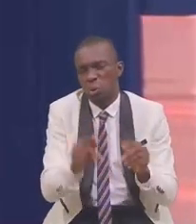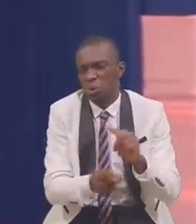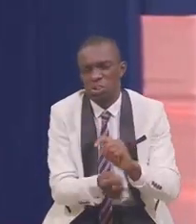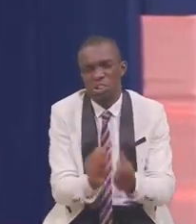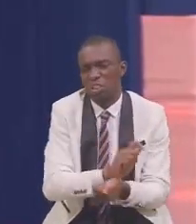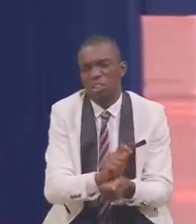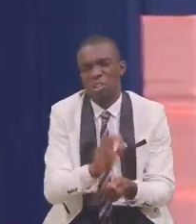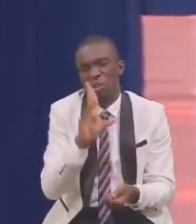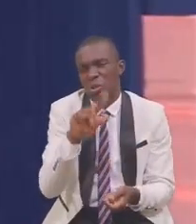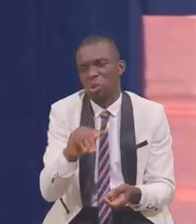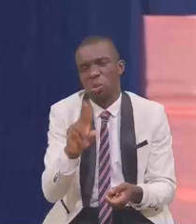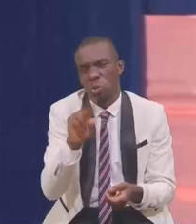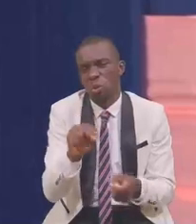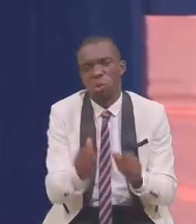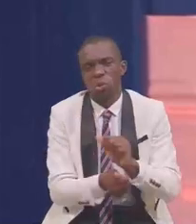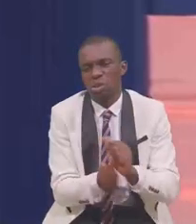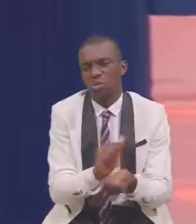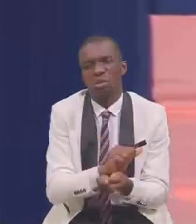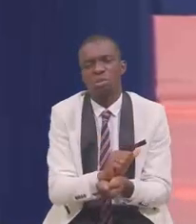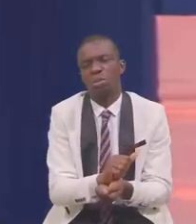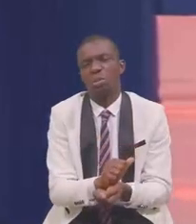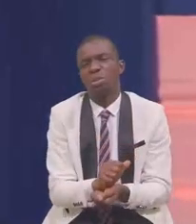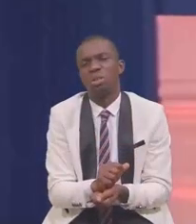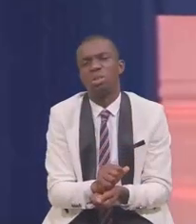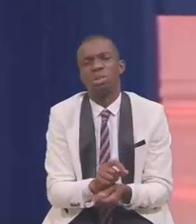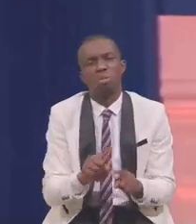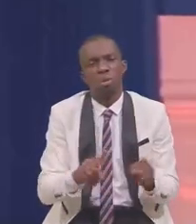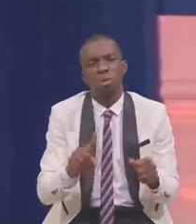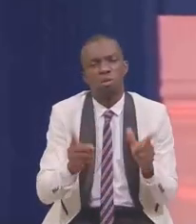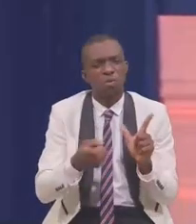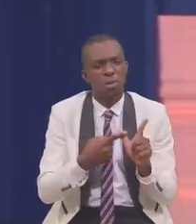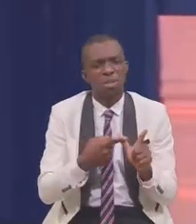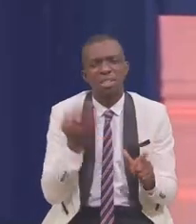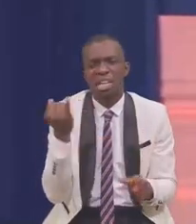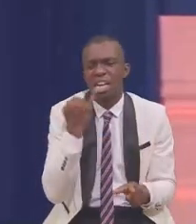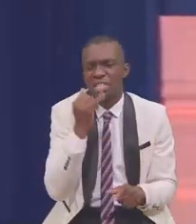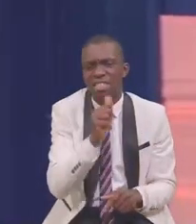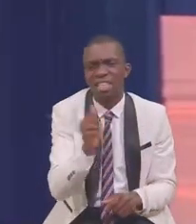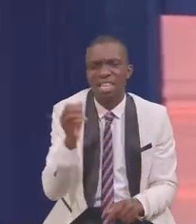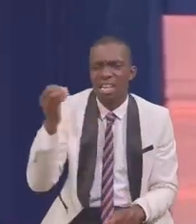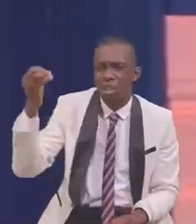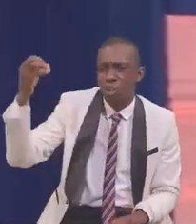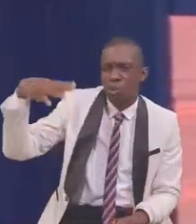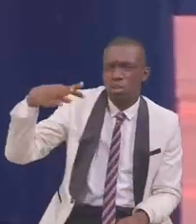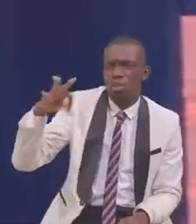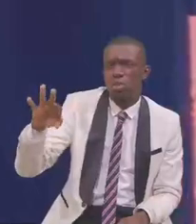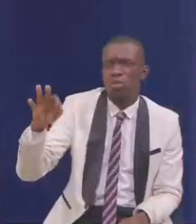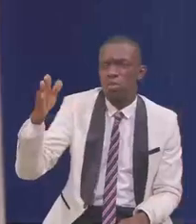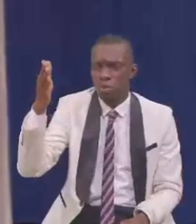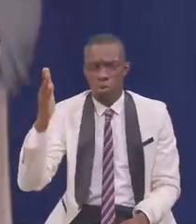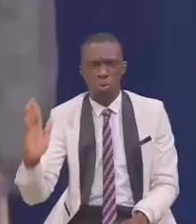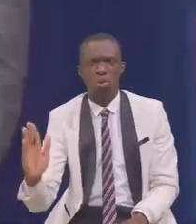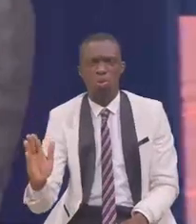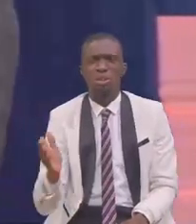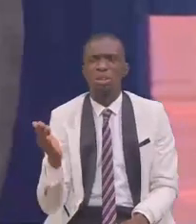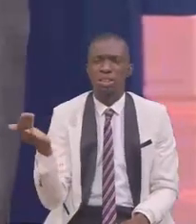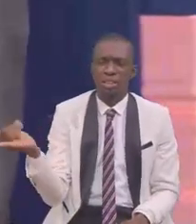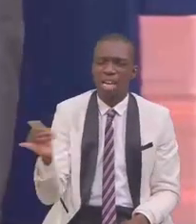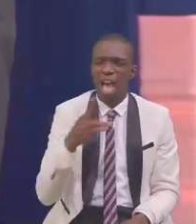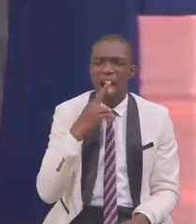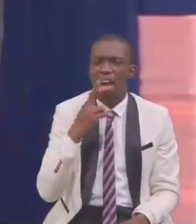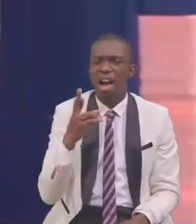pas de changement. Mais tout d'abord, il y a la grâce de Dieu. Et c'est une église de grâce. Alors